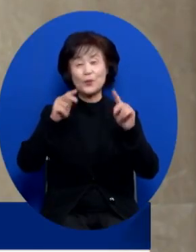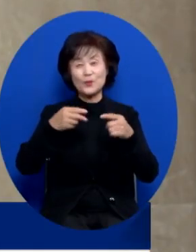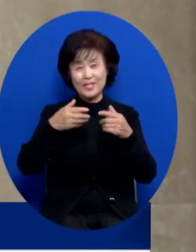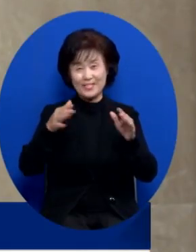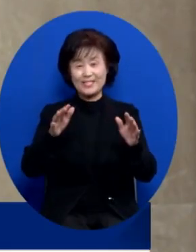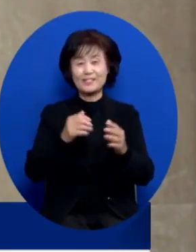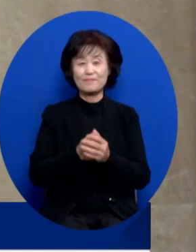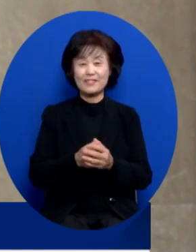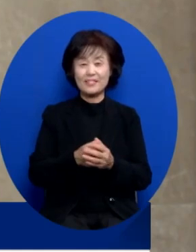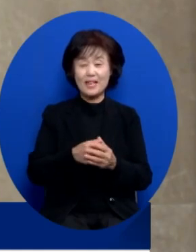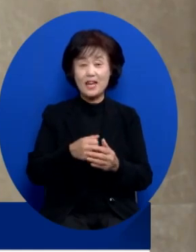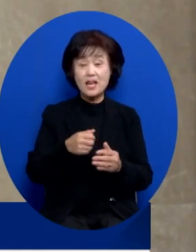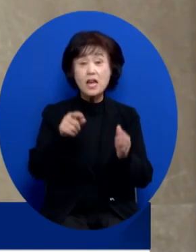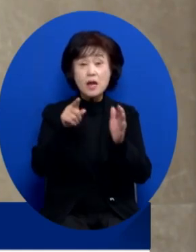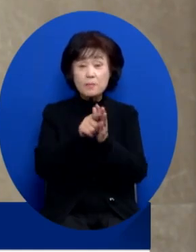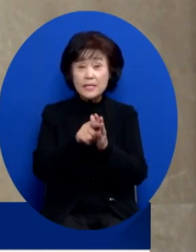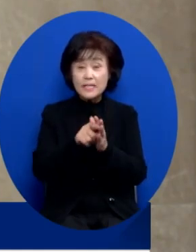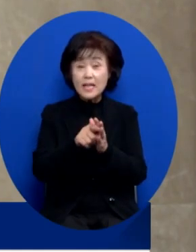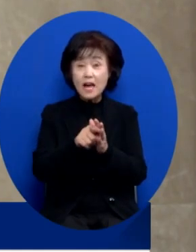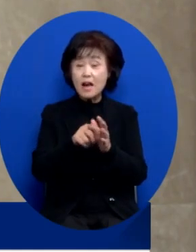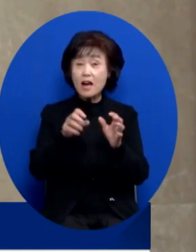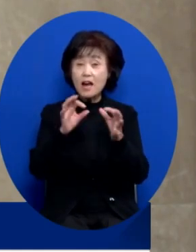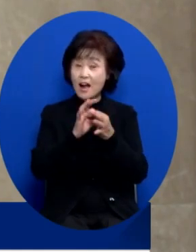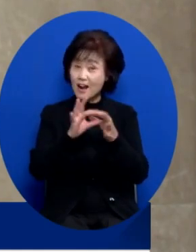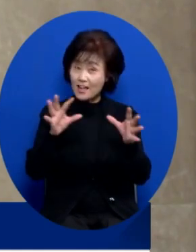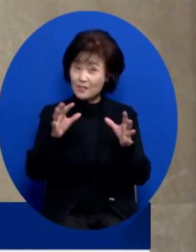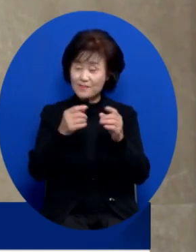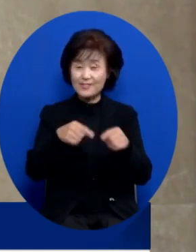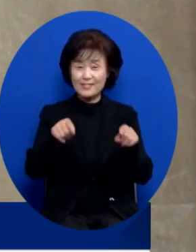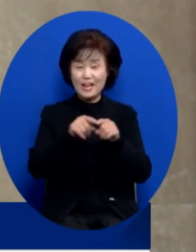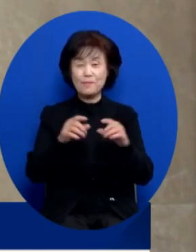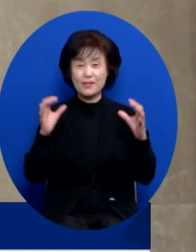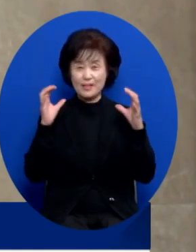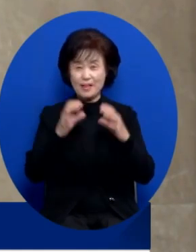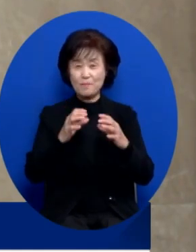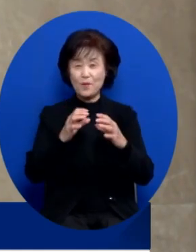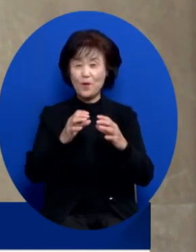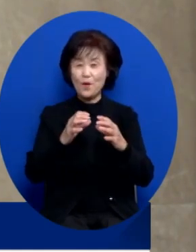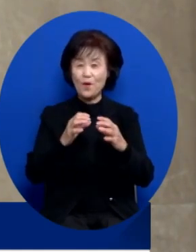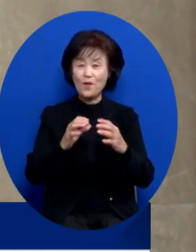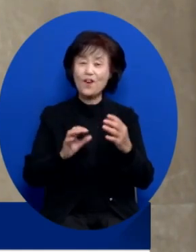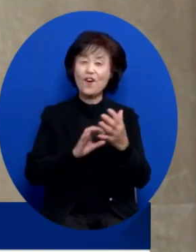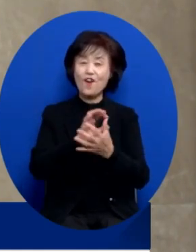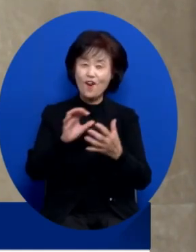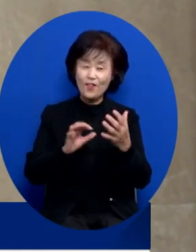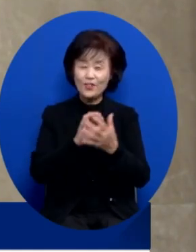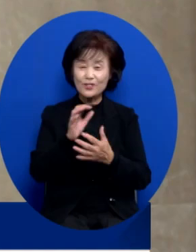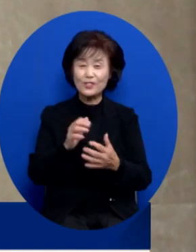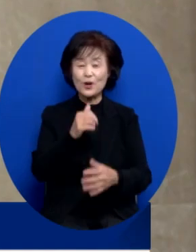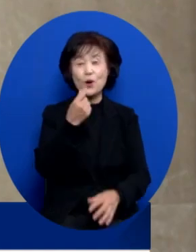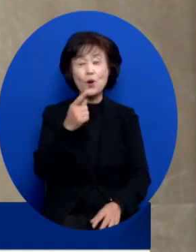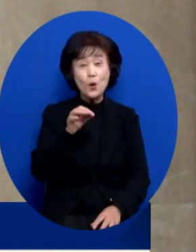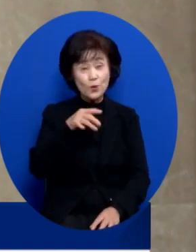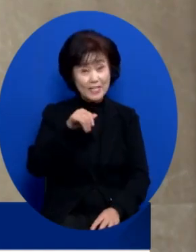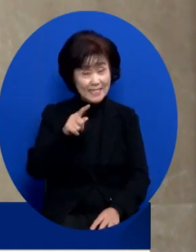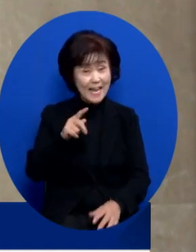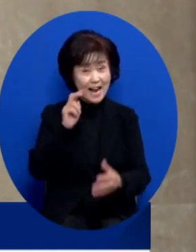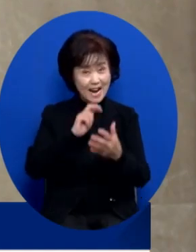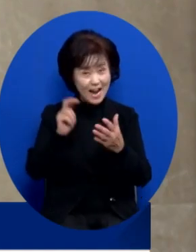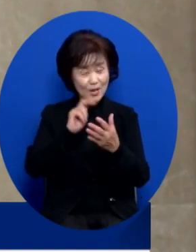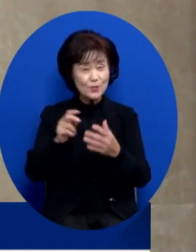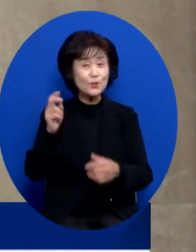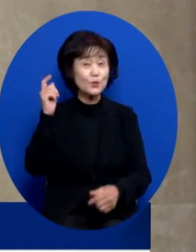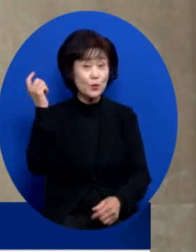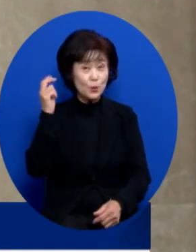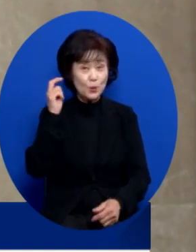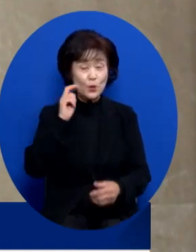기독교인이랑 비기독교인 모두가 다 같이 어울려져서 홍의사 아카스님의 노래도 듣고 뭔가 따뜻함을 느낄 수